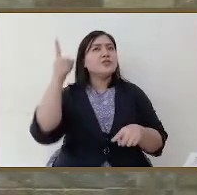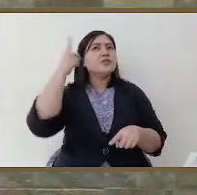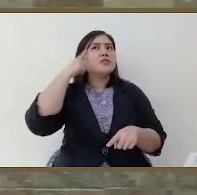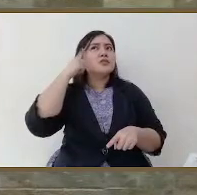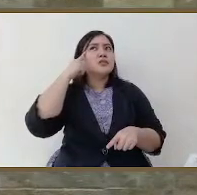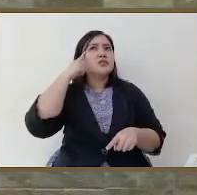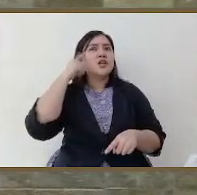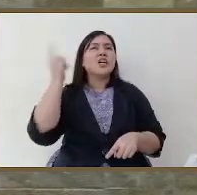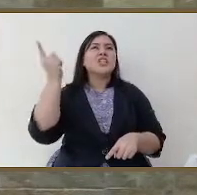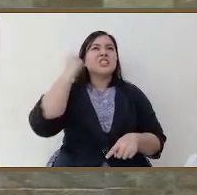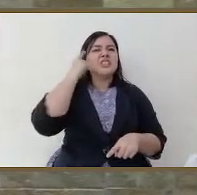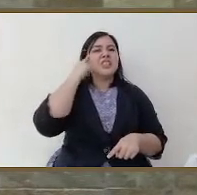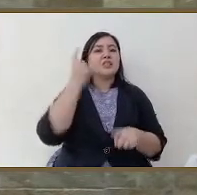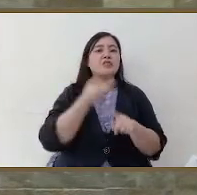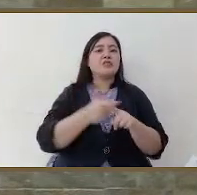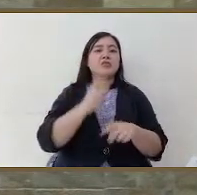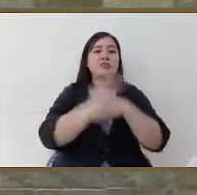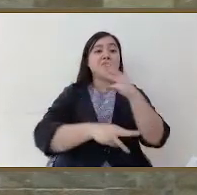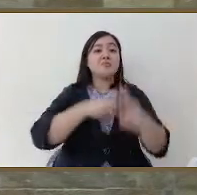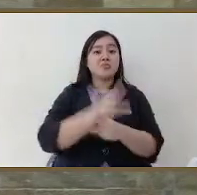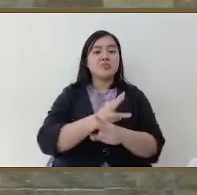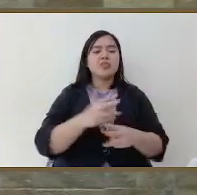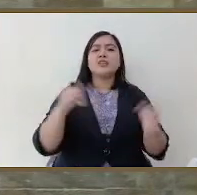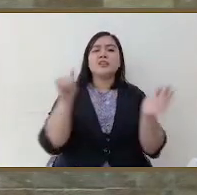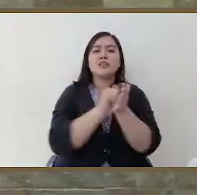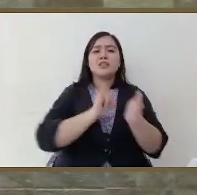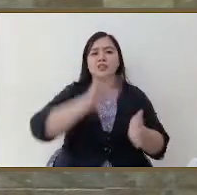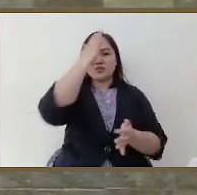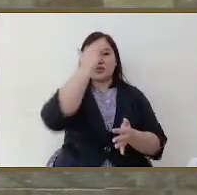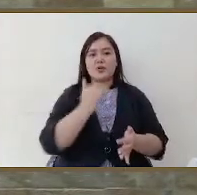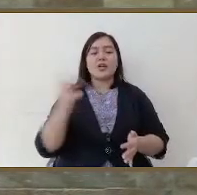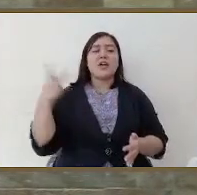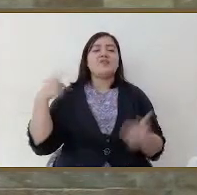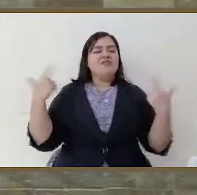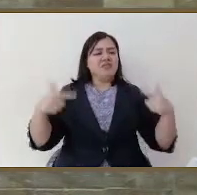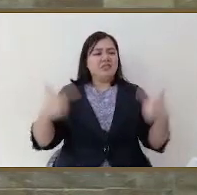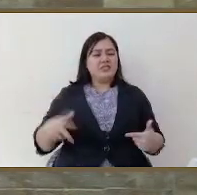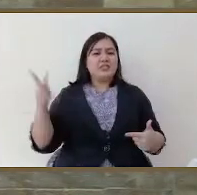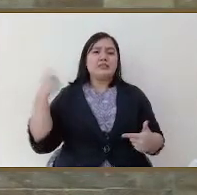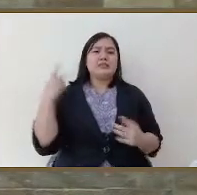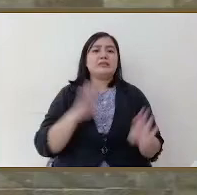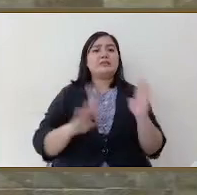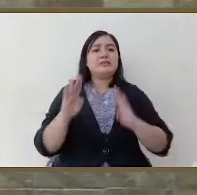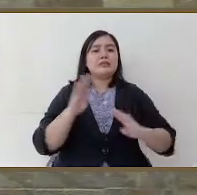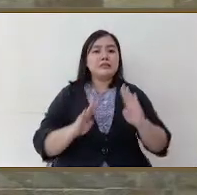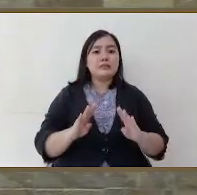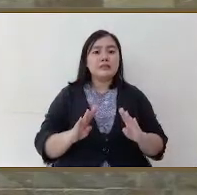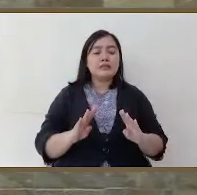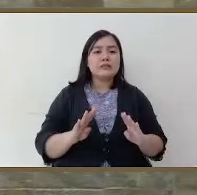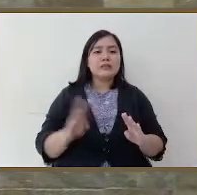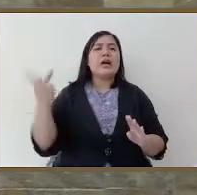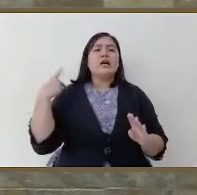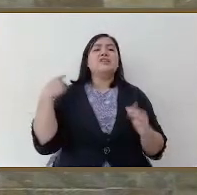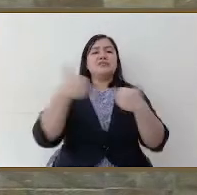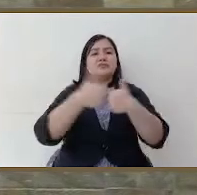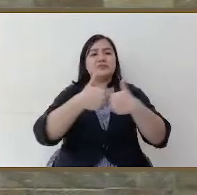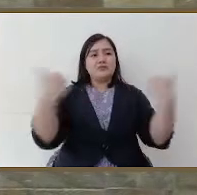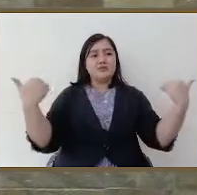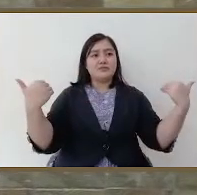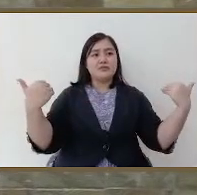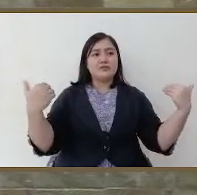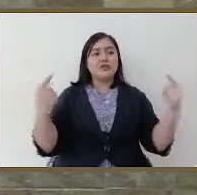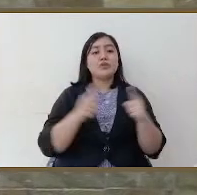sa mundo. Kaya't maya-maya may kaguluhan, maya't maya may away, maya't maya tapos na ang relationship. Hey, to maintain a